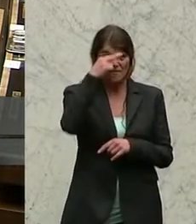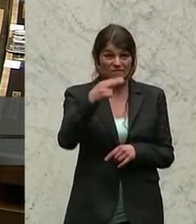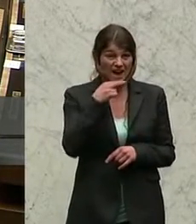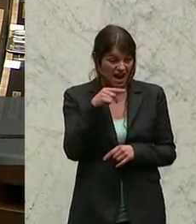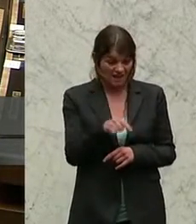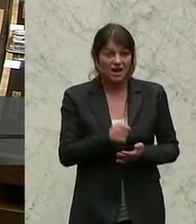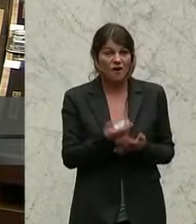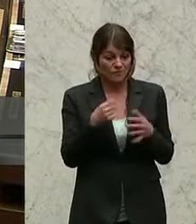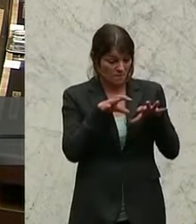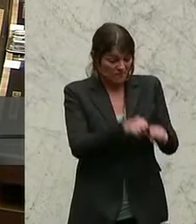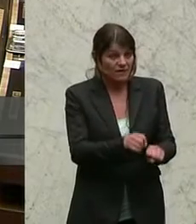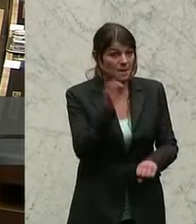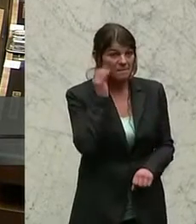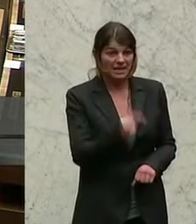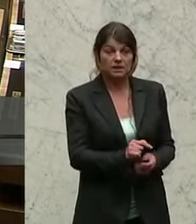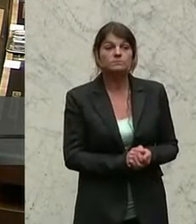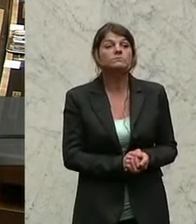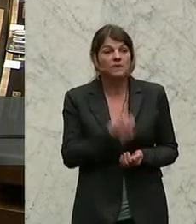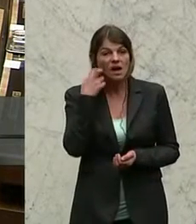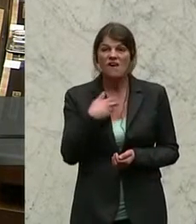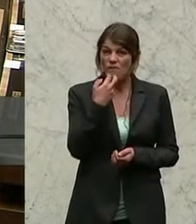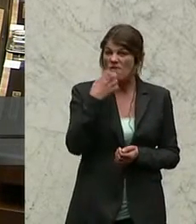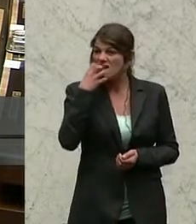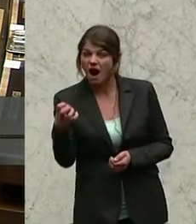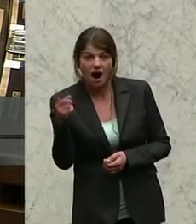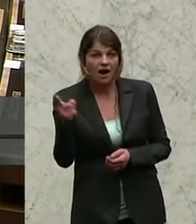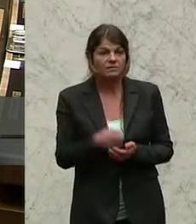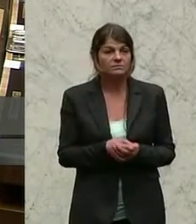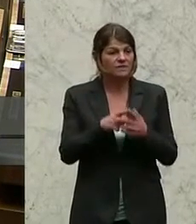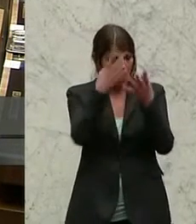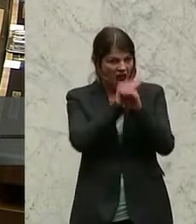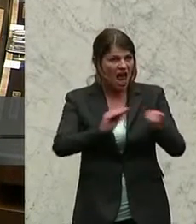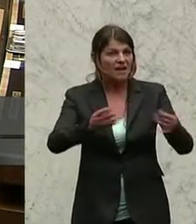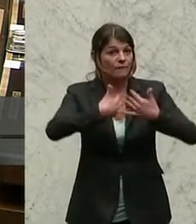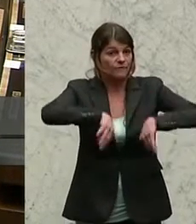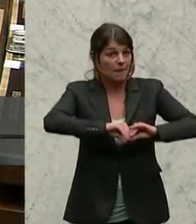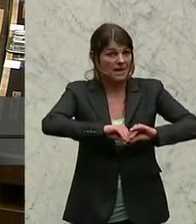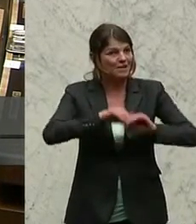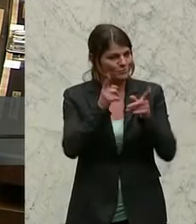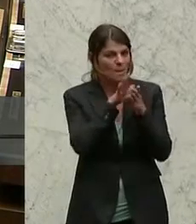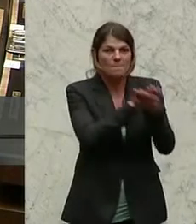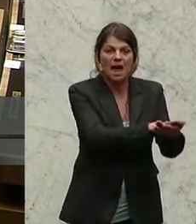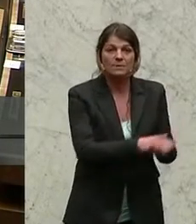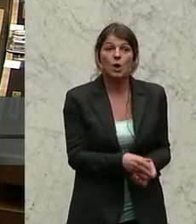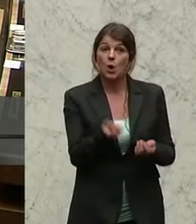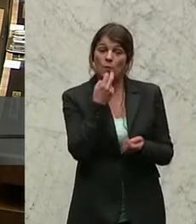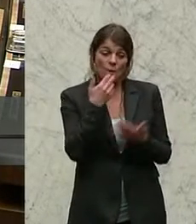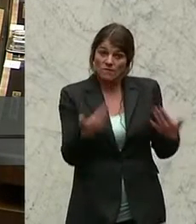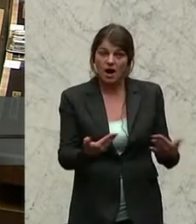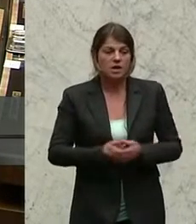des vergewaltigten Mädchens wollte sich rächen, die Ehre der Familie erhalten, wollte auf